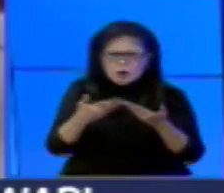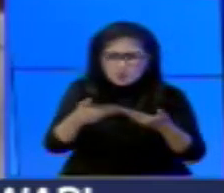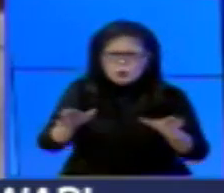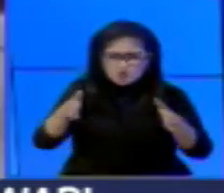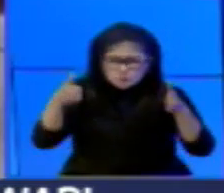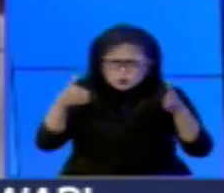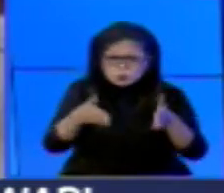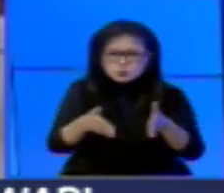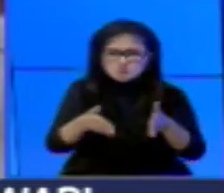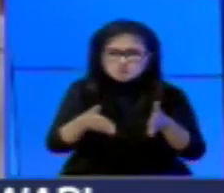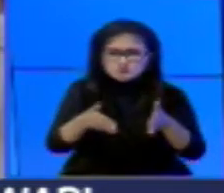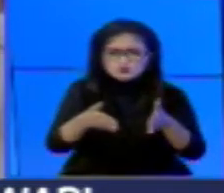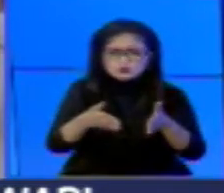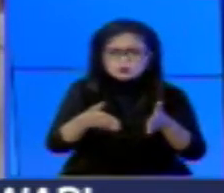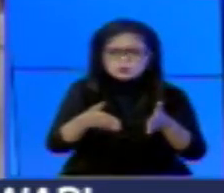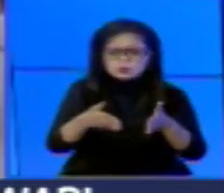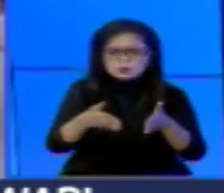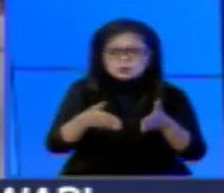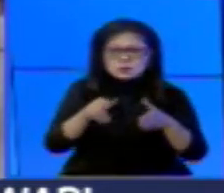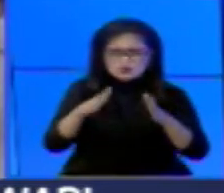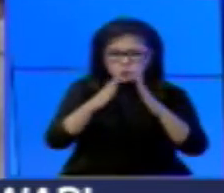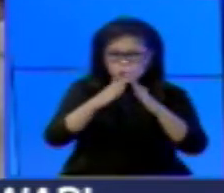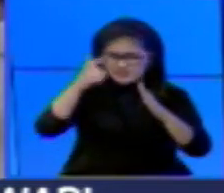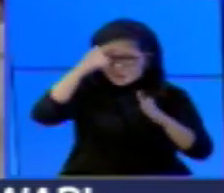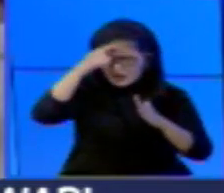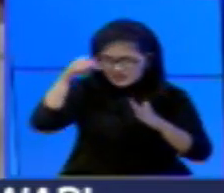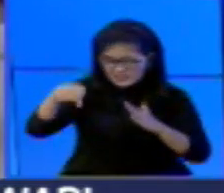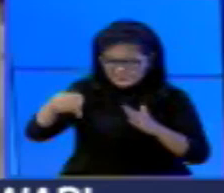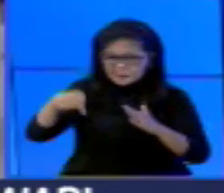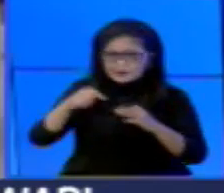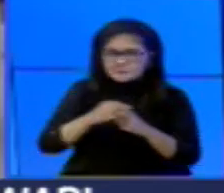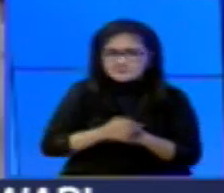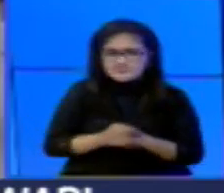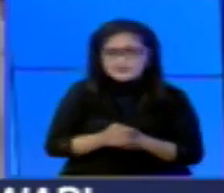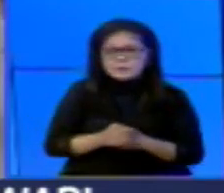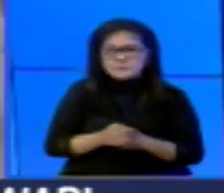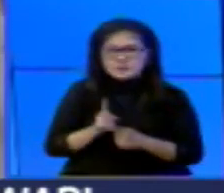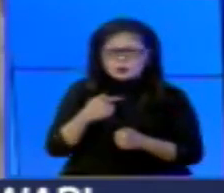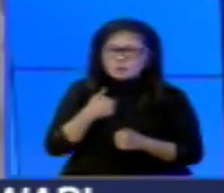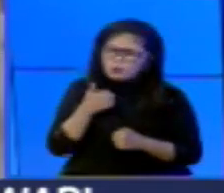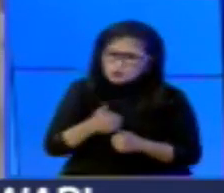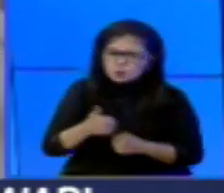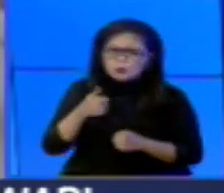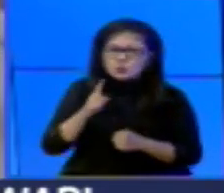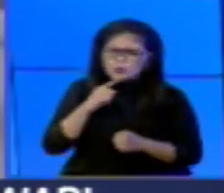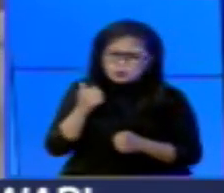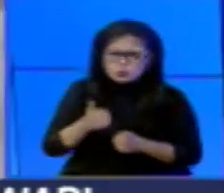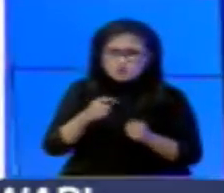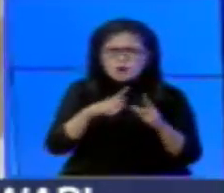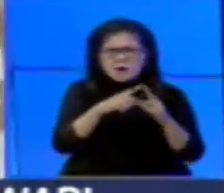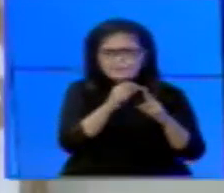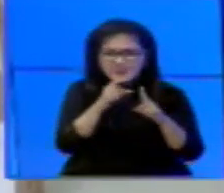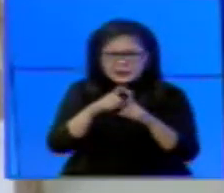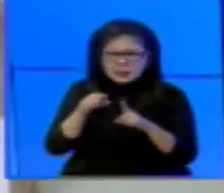bangsal-bangsal di rumah sakit ini. Ya. Seperti itu yang sangat kami perlukan dan saat ini sangat kekurangan.